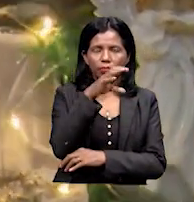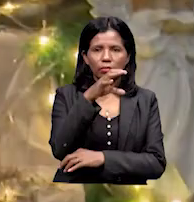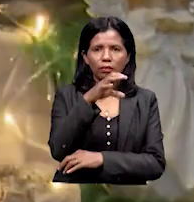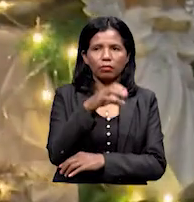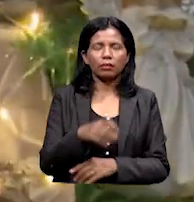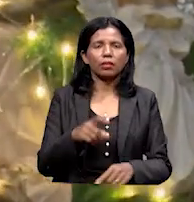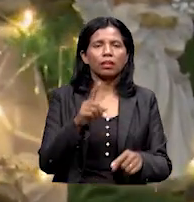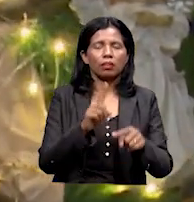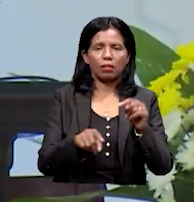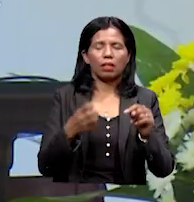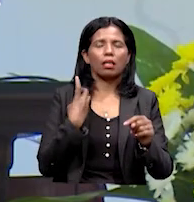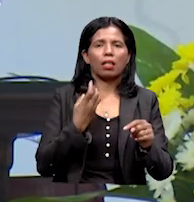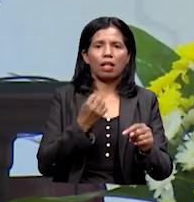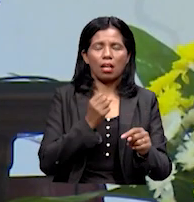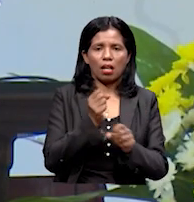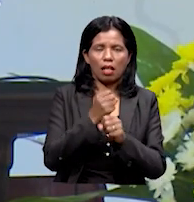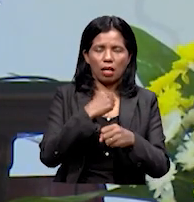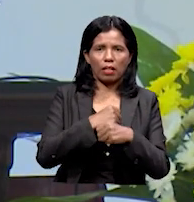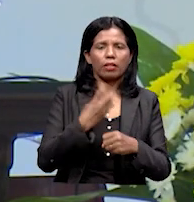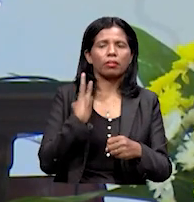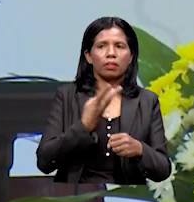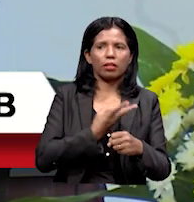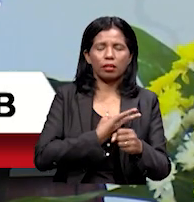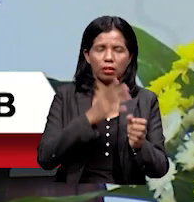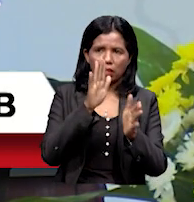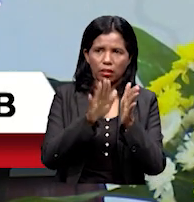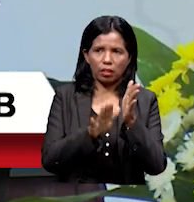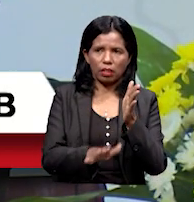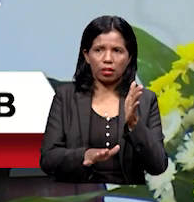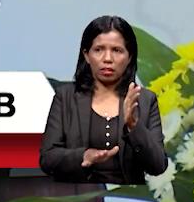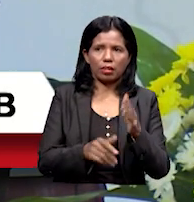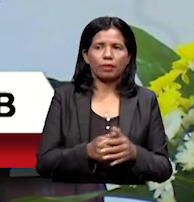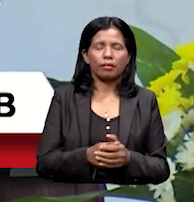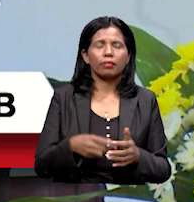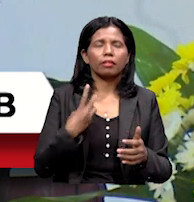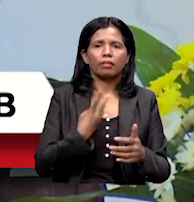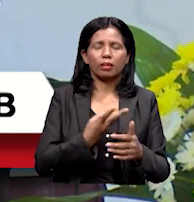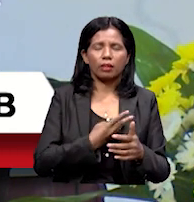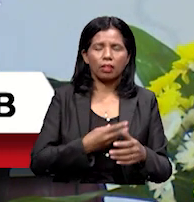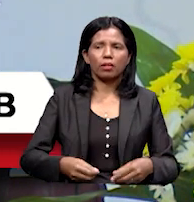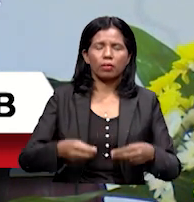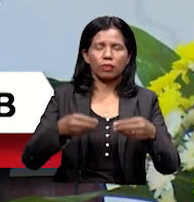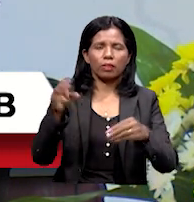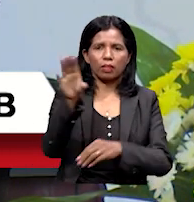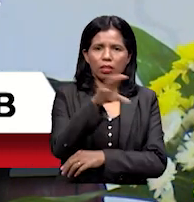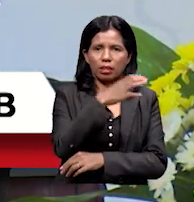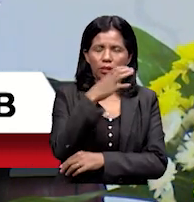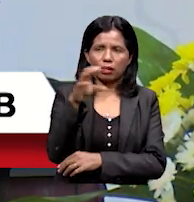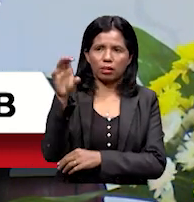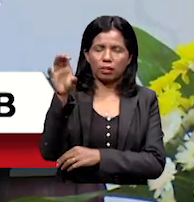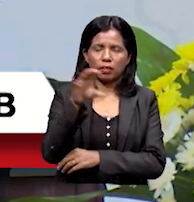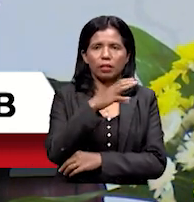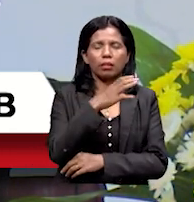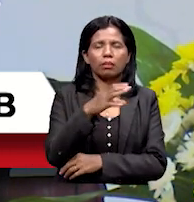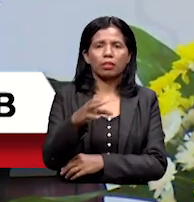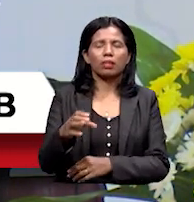ketahalo ita redus ga simplifika liutan Natal ne meramente